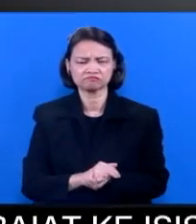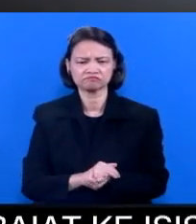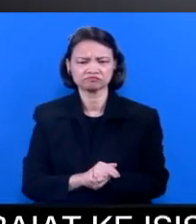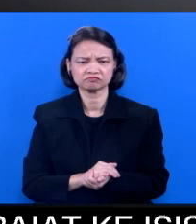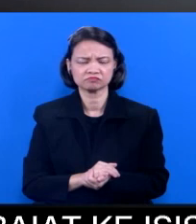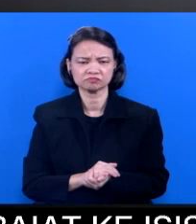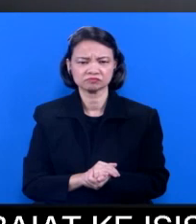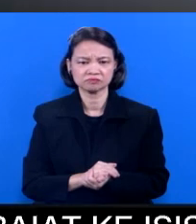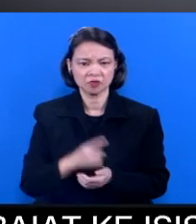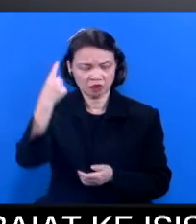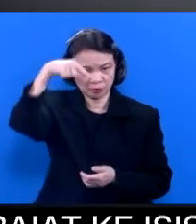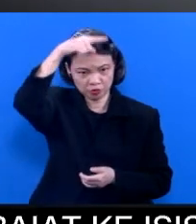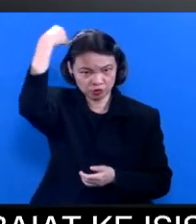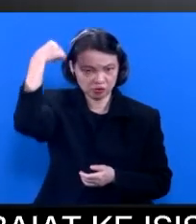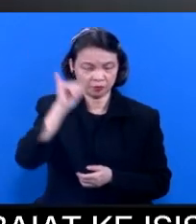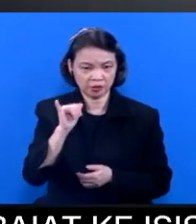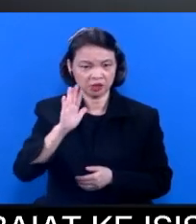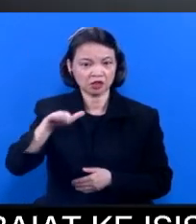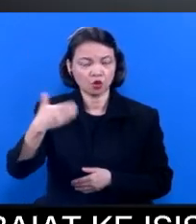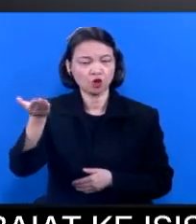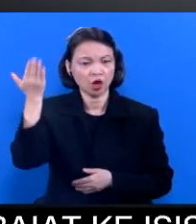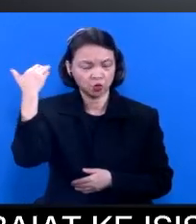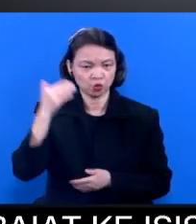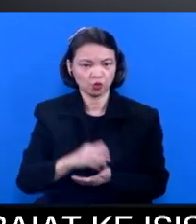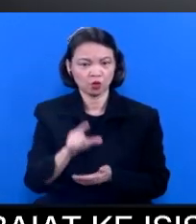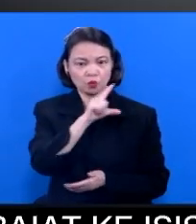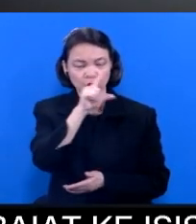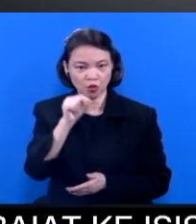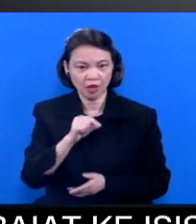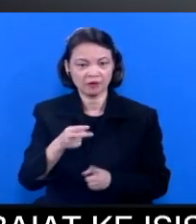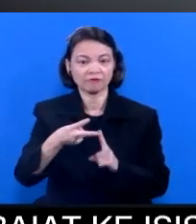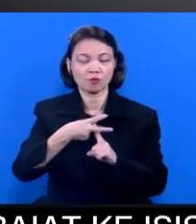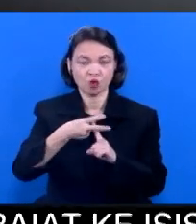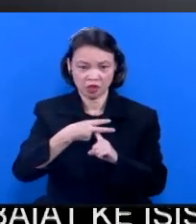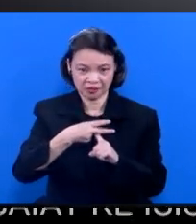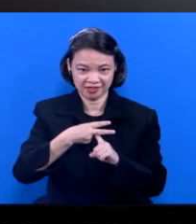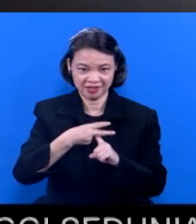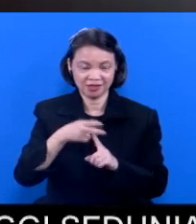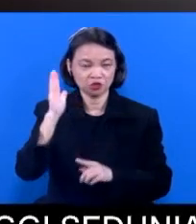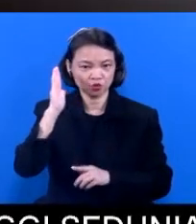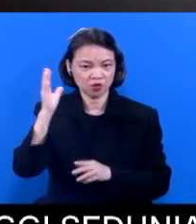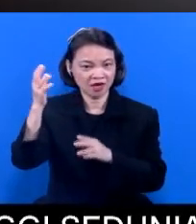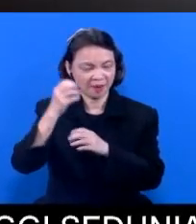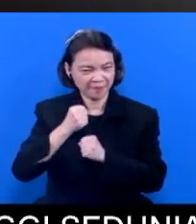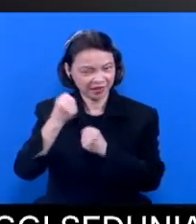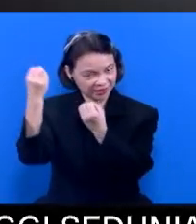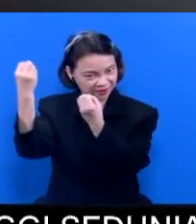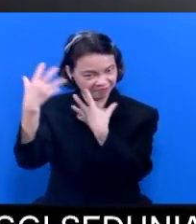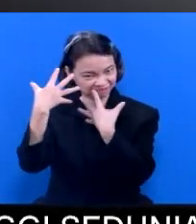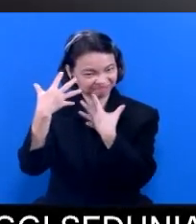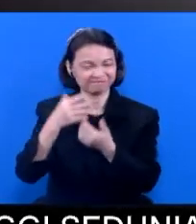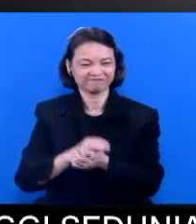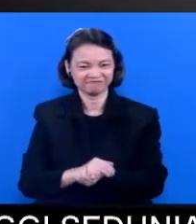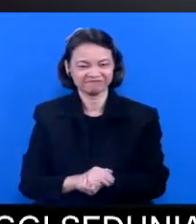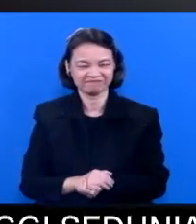ibadah tahun-tahun sebelumnya gitu ya. Bulan Februari ya, itu kita sudah dapat info ya, kita akan berangkat tahun